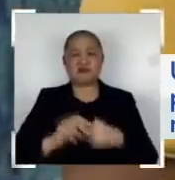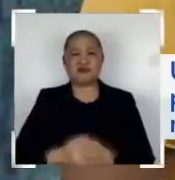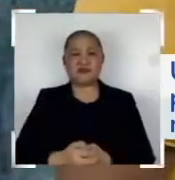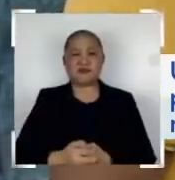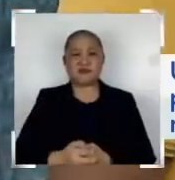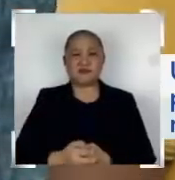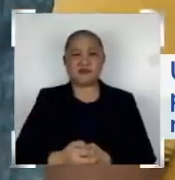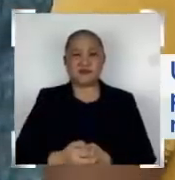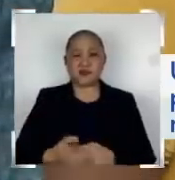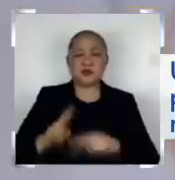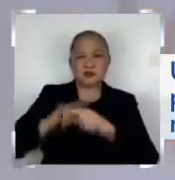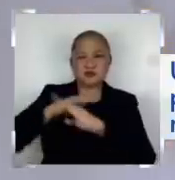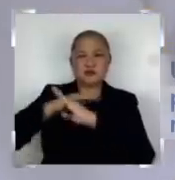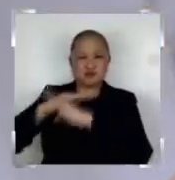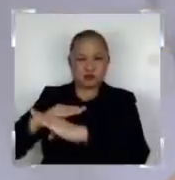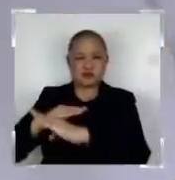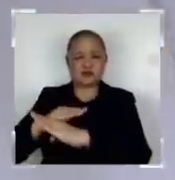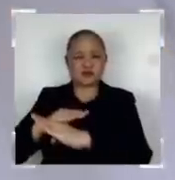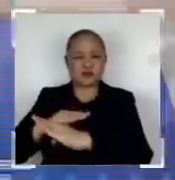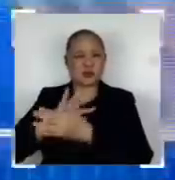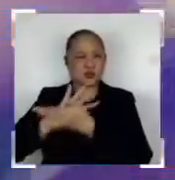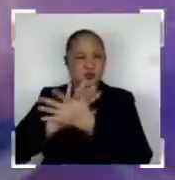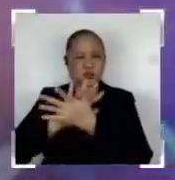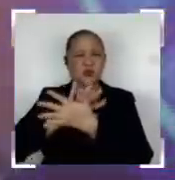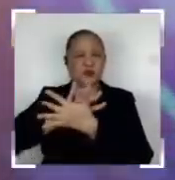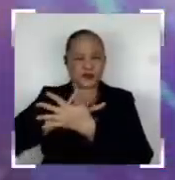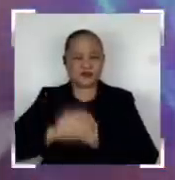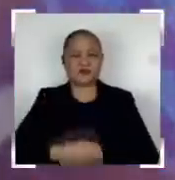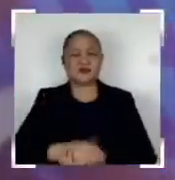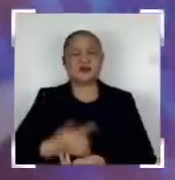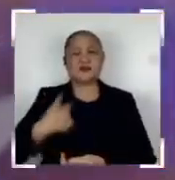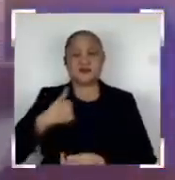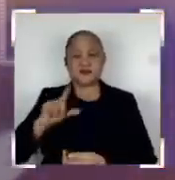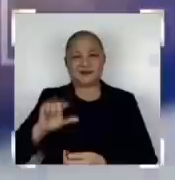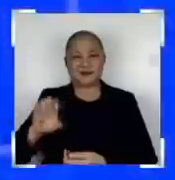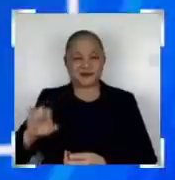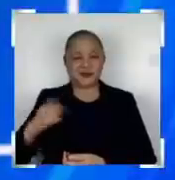pangontra sa virus na yan. Ako si Leigh Alves, ang inyong saksi.